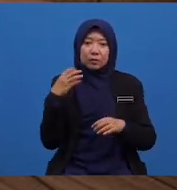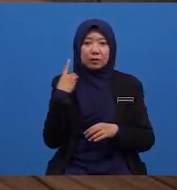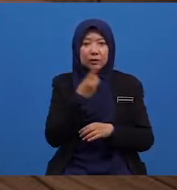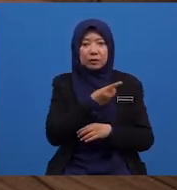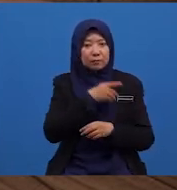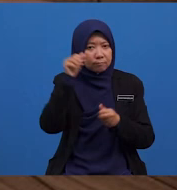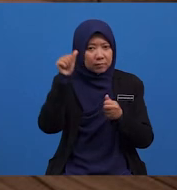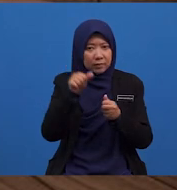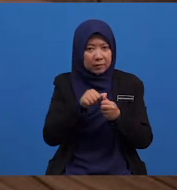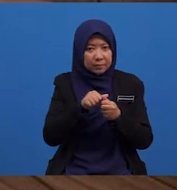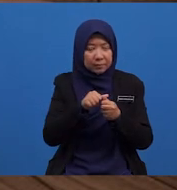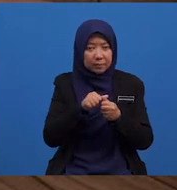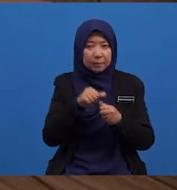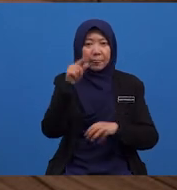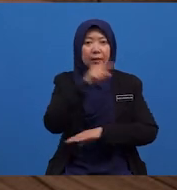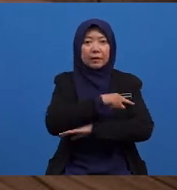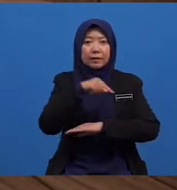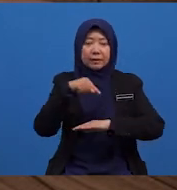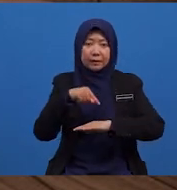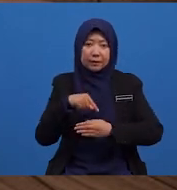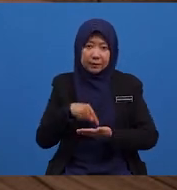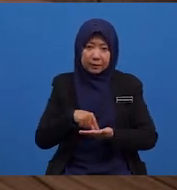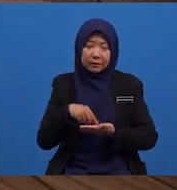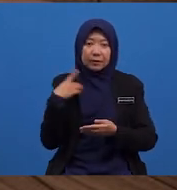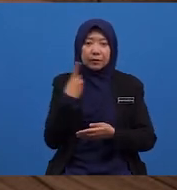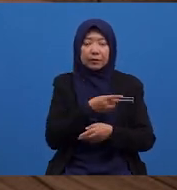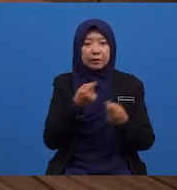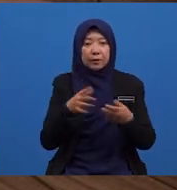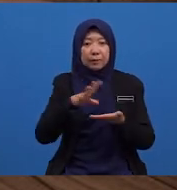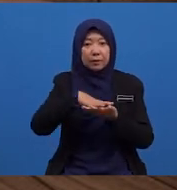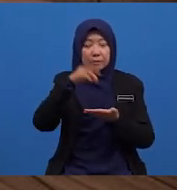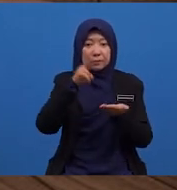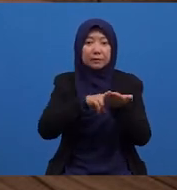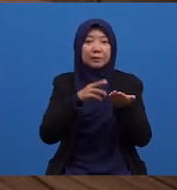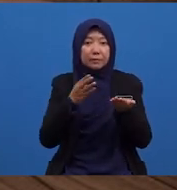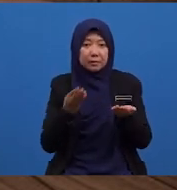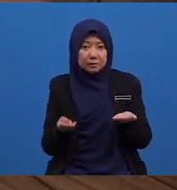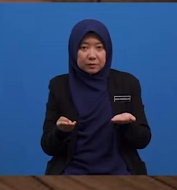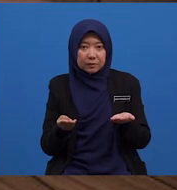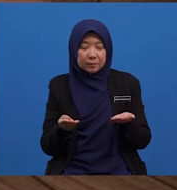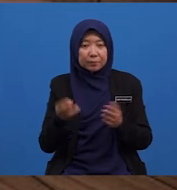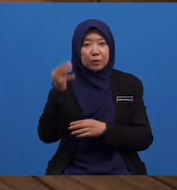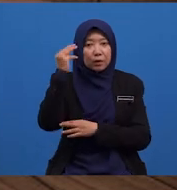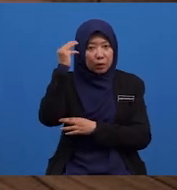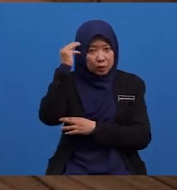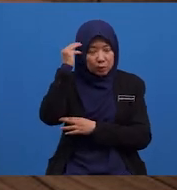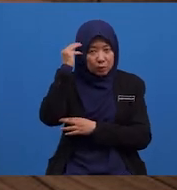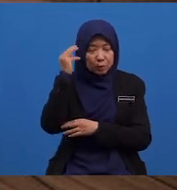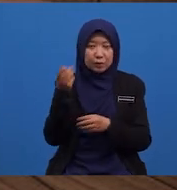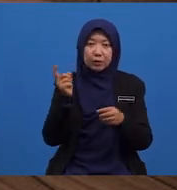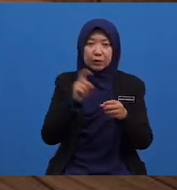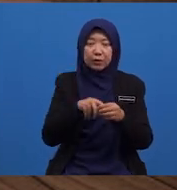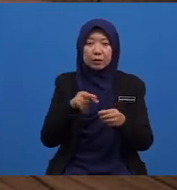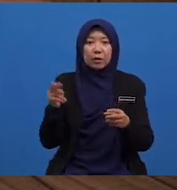kembali. Pada hari ini kita telah belajar tentang peribahasa. Peribahasa Melayu mempunyai kaitan